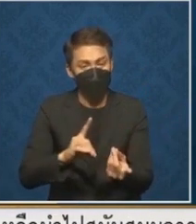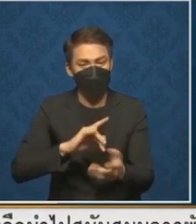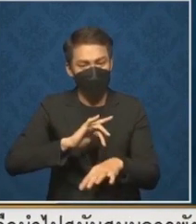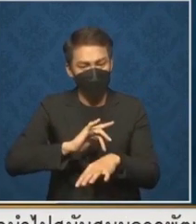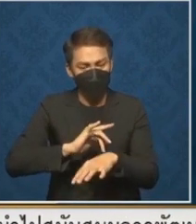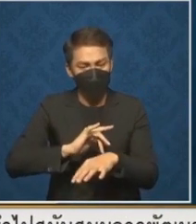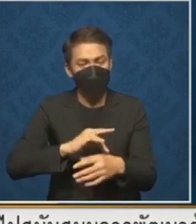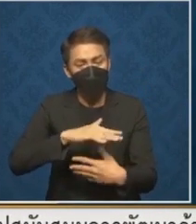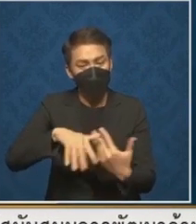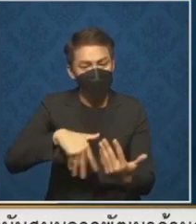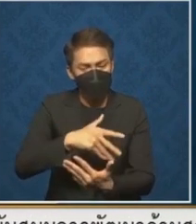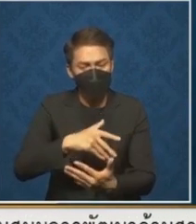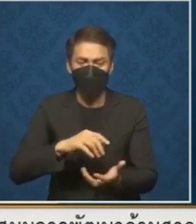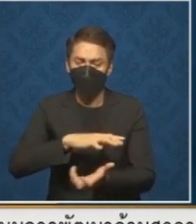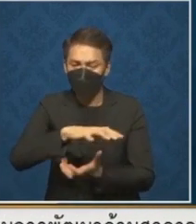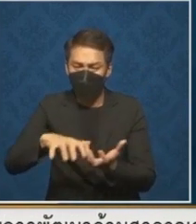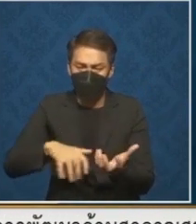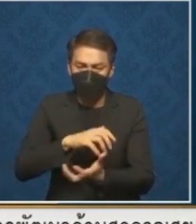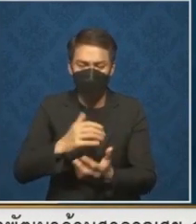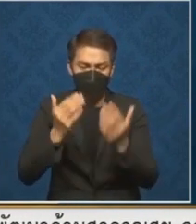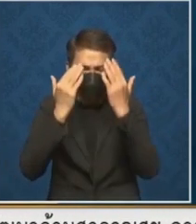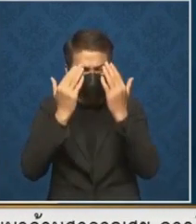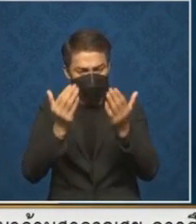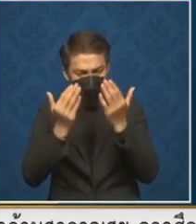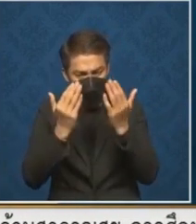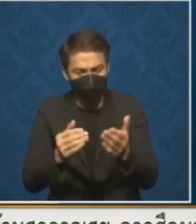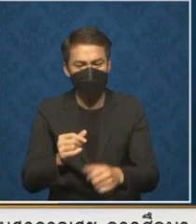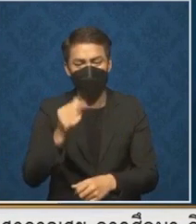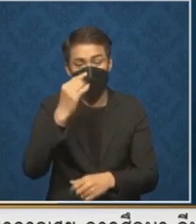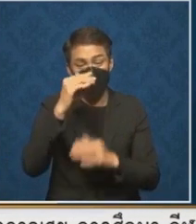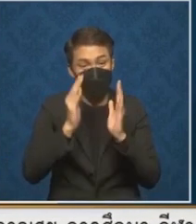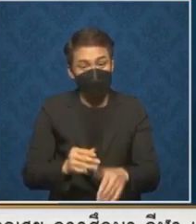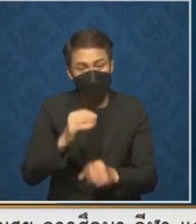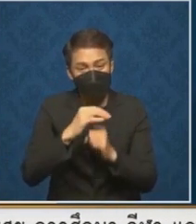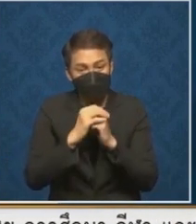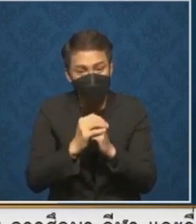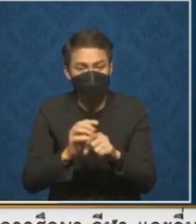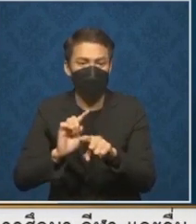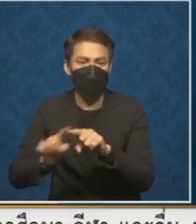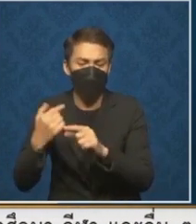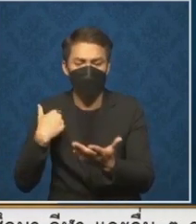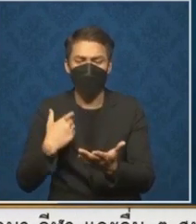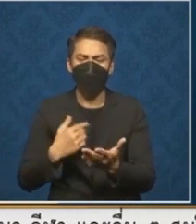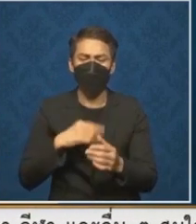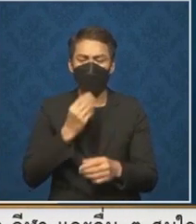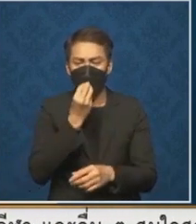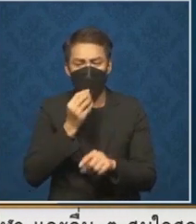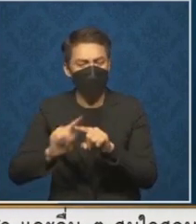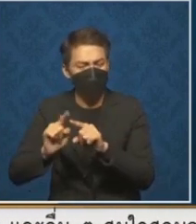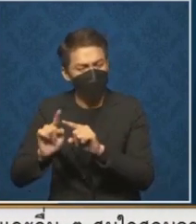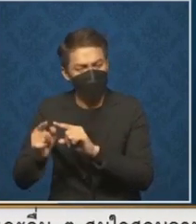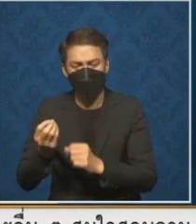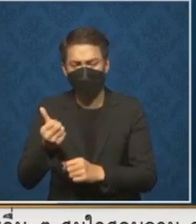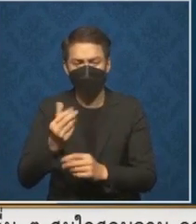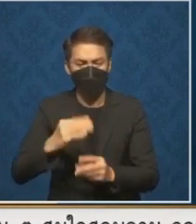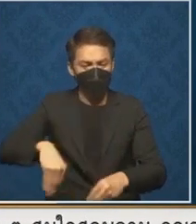ที่มันสัมพันธกันที่มันมีกผสมภาษาลของไทยุสลิม ไทย จีนเท่าที่บ้านเราอกแล้ว เรามีนัศิดาแร์ อา